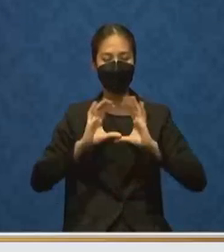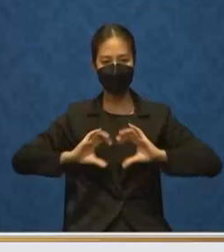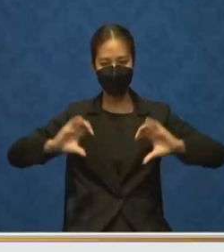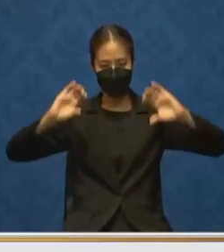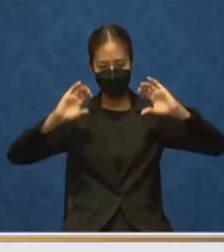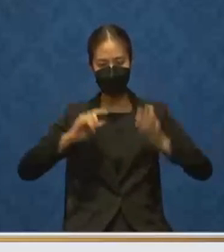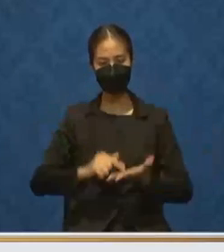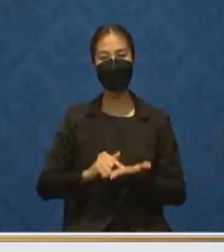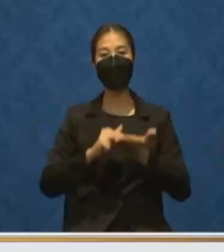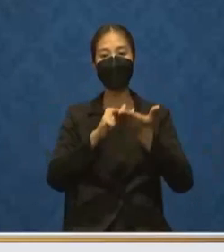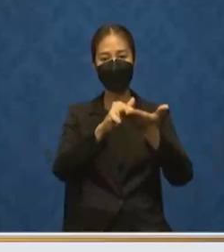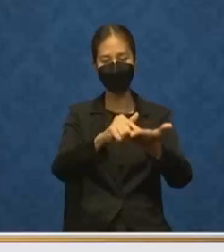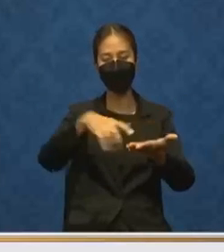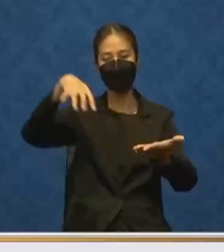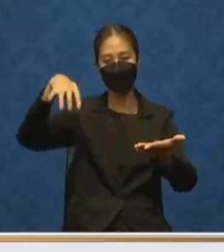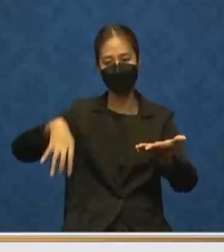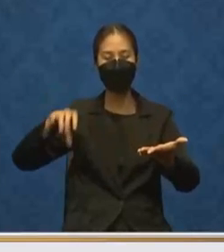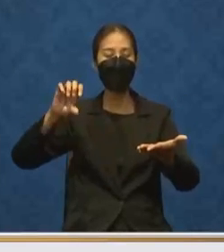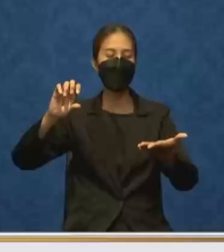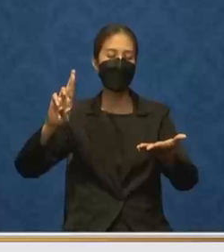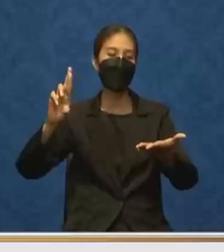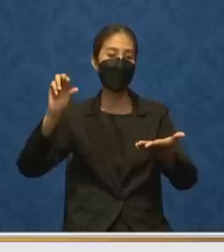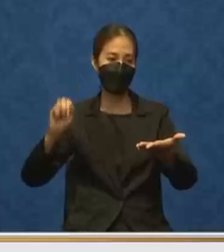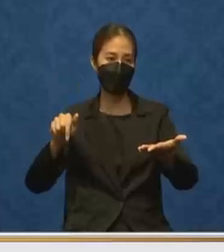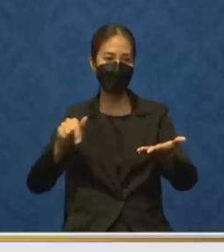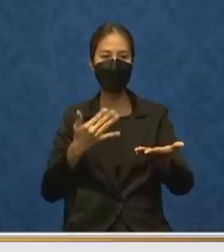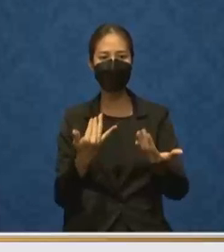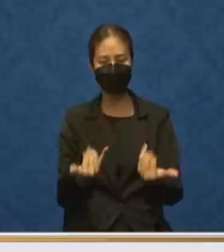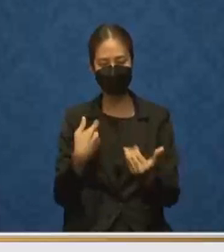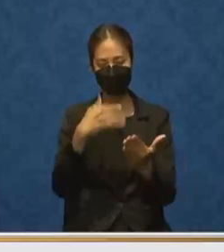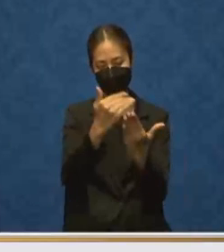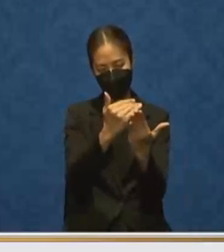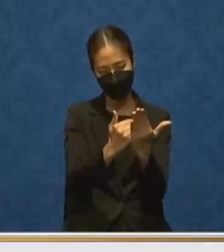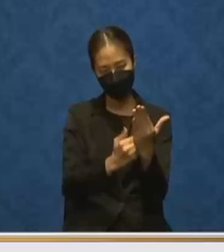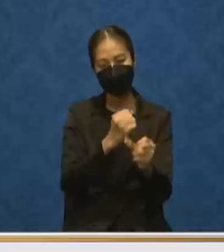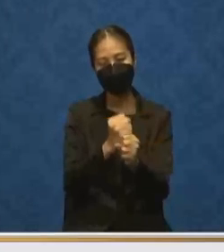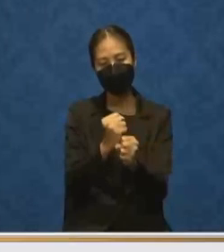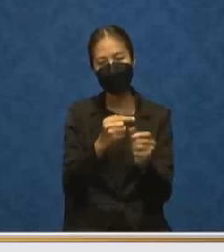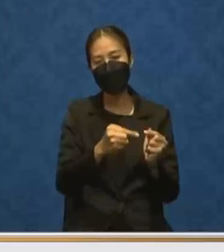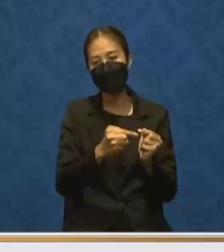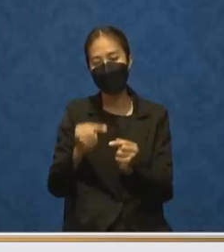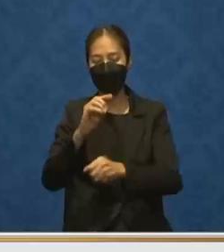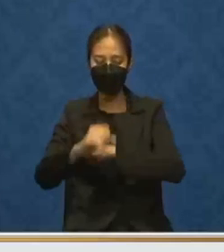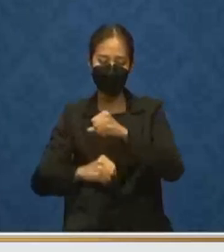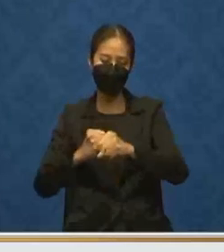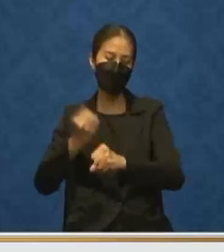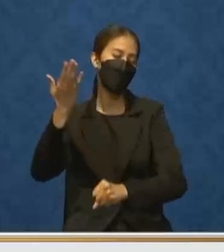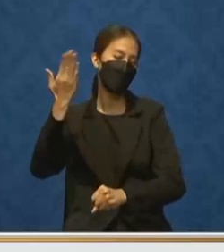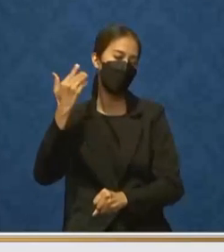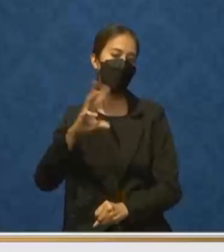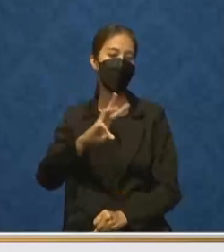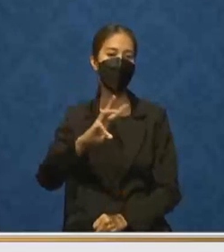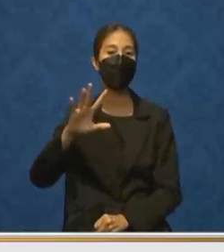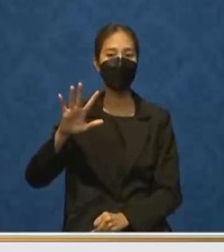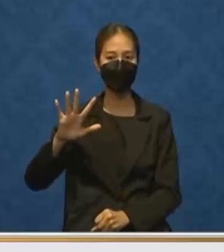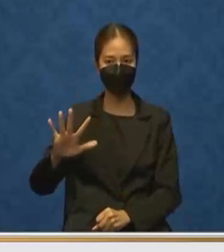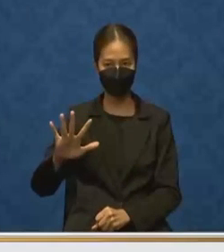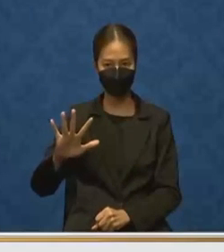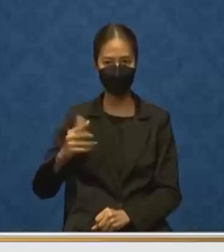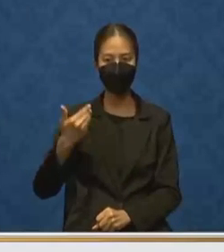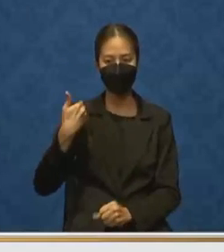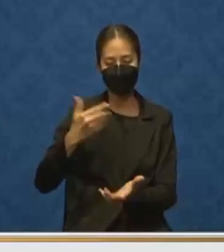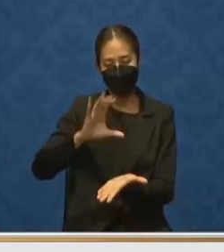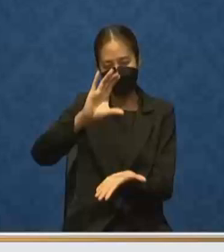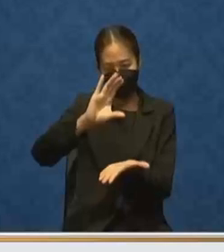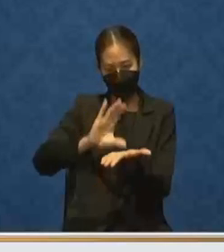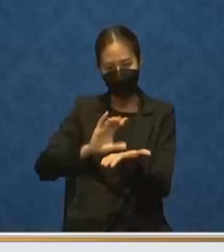ต่อสมาชิกสภาผู้แทนราษฎรเพื่อเป็นการดำเนินงานต่อเนื่องจากปีงบประมาณพ.ศ. 2565โดยใช้งบประมาณเ